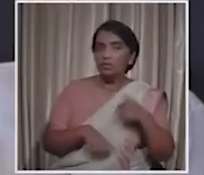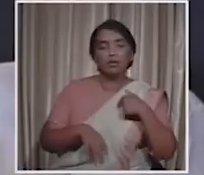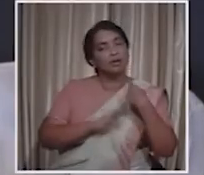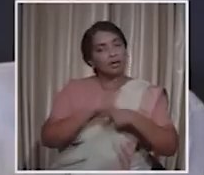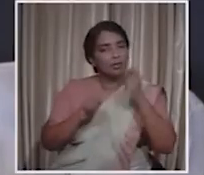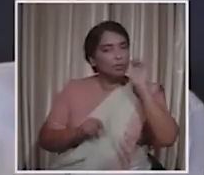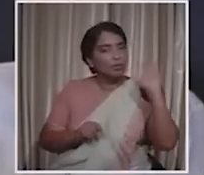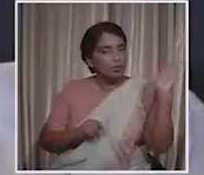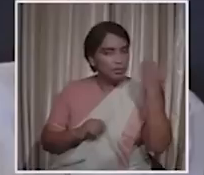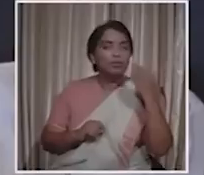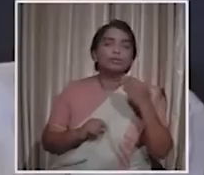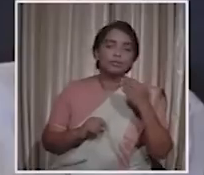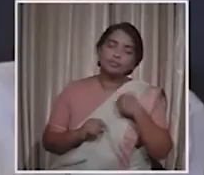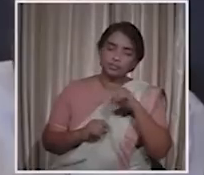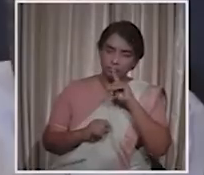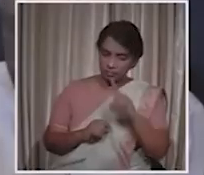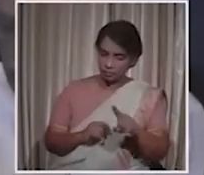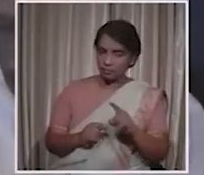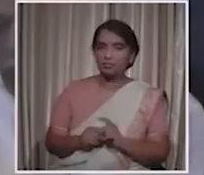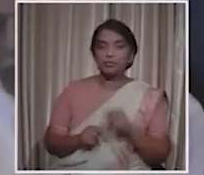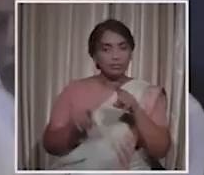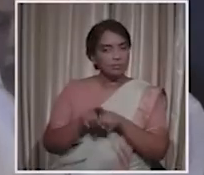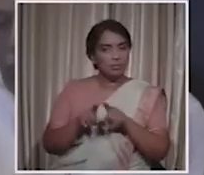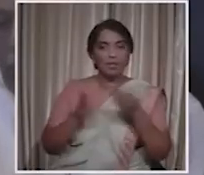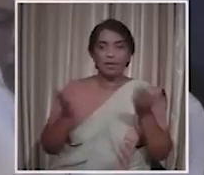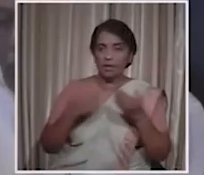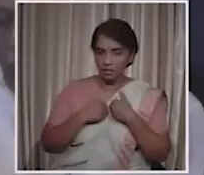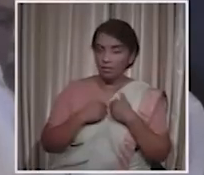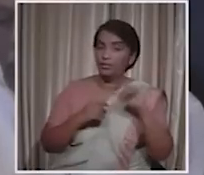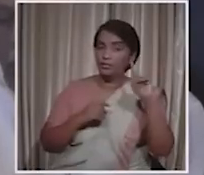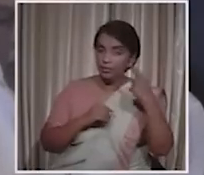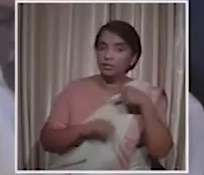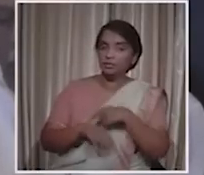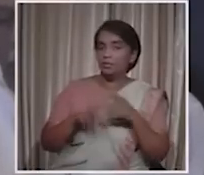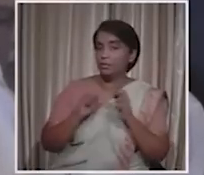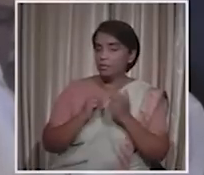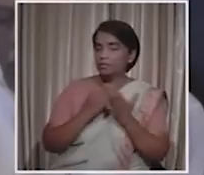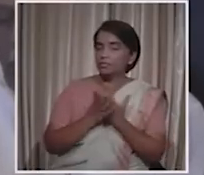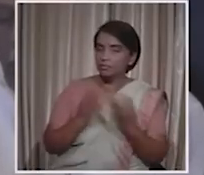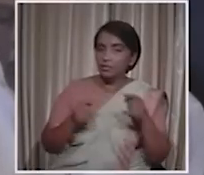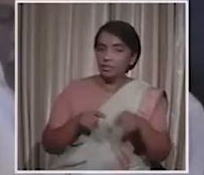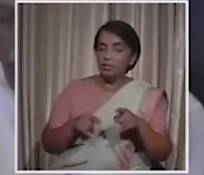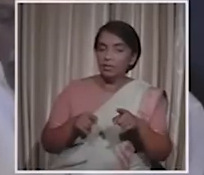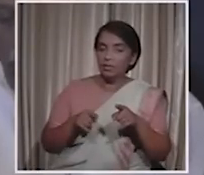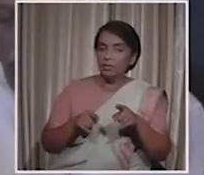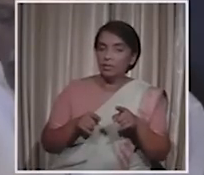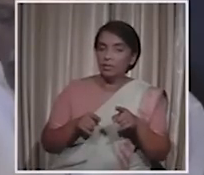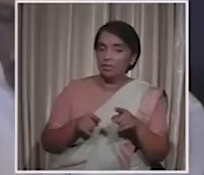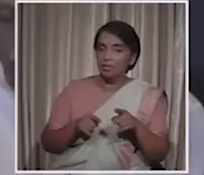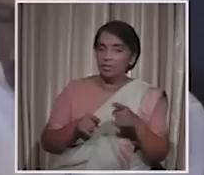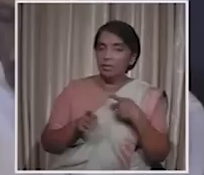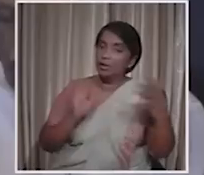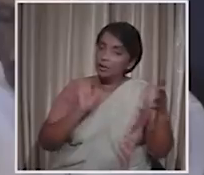හැම පුරවැසියෙක්ගෙම ඉල්ලා සිටිනවා. ඒ නිසා අපි මුලින්ම මේ තත්ත්වයෙන් ගොඩෙමු. එන්නට